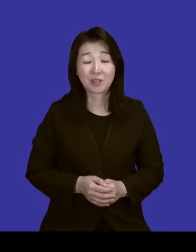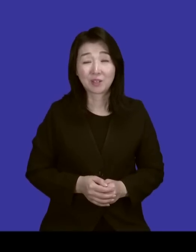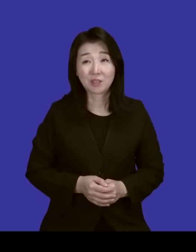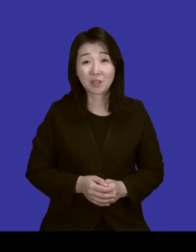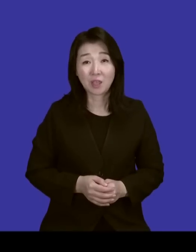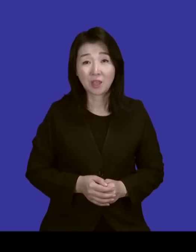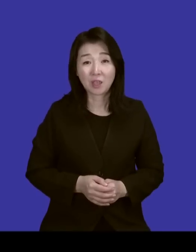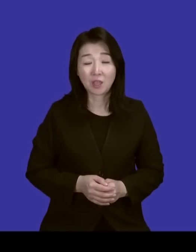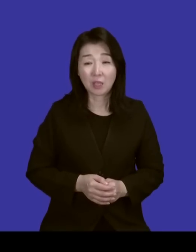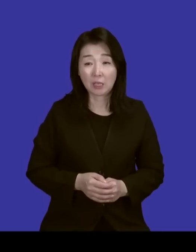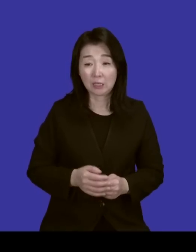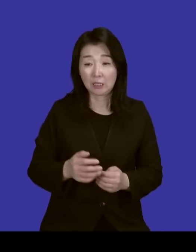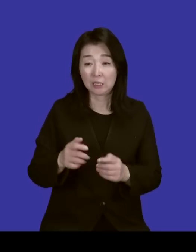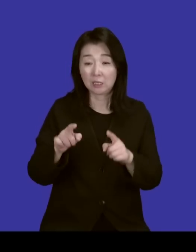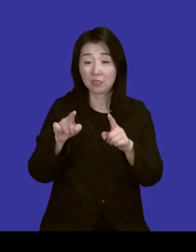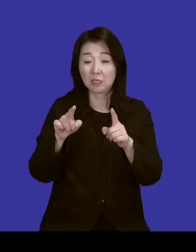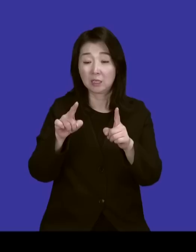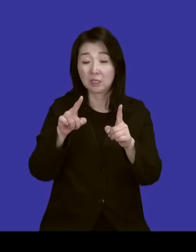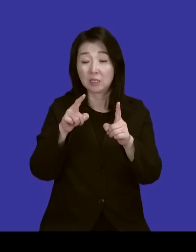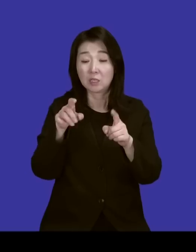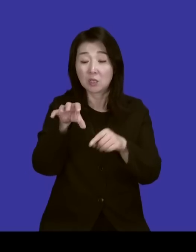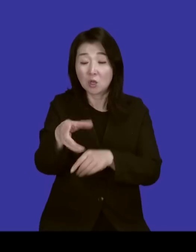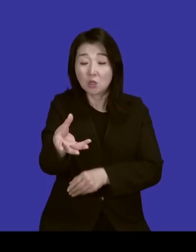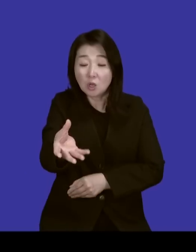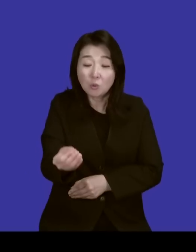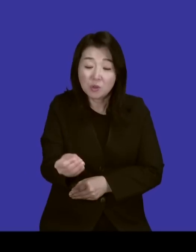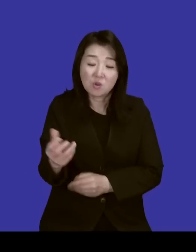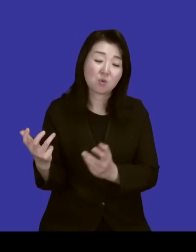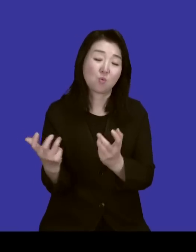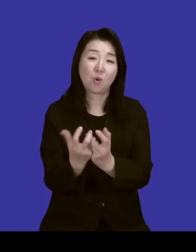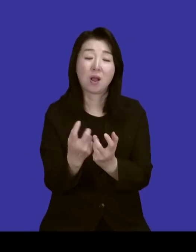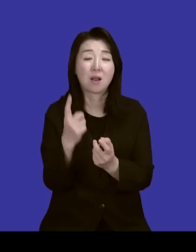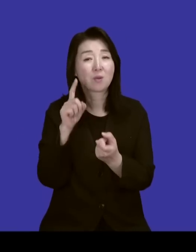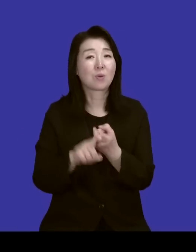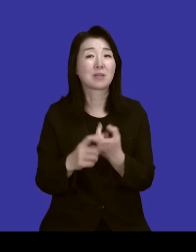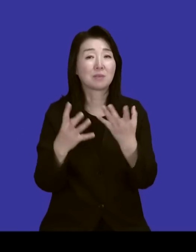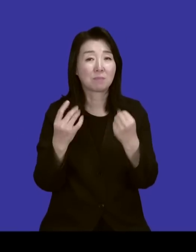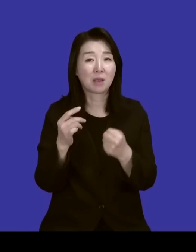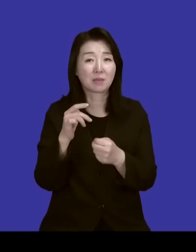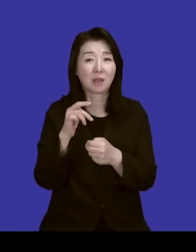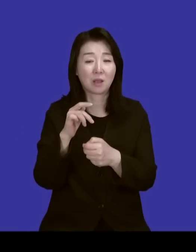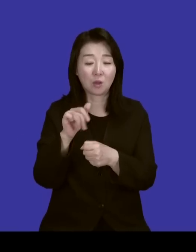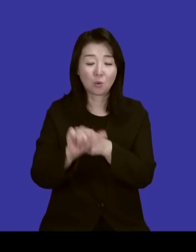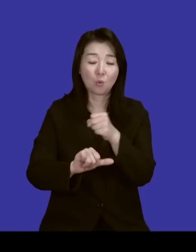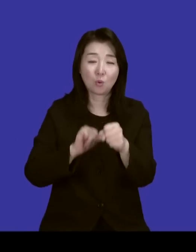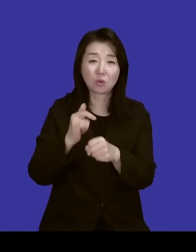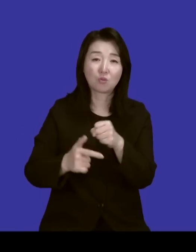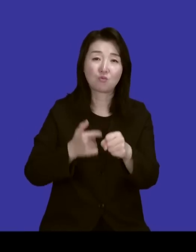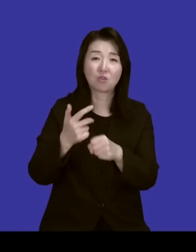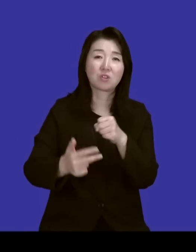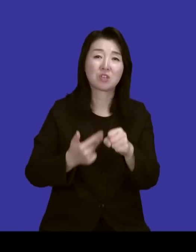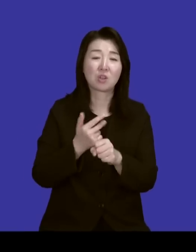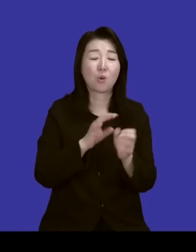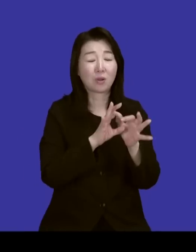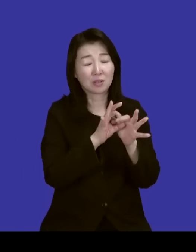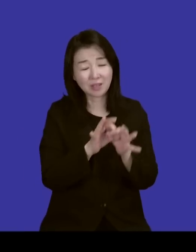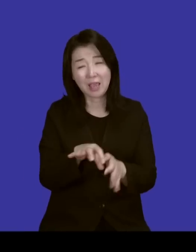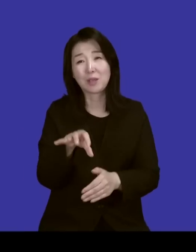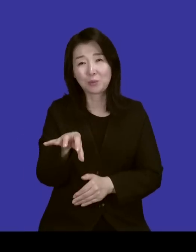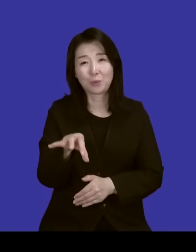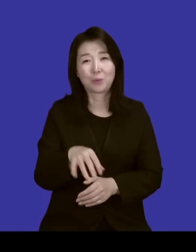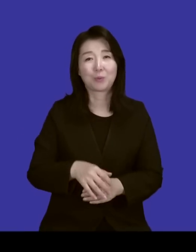차는 거예요. 그렇게 관심이 많았어요. 그래서 그것을 한 5, 6년, 6, 7년 계속했습니다. 예. 유관순